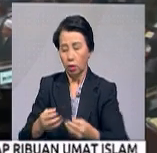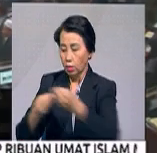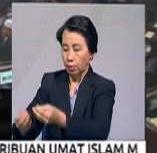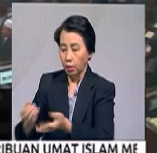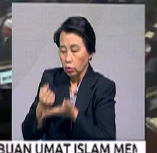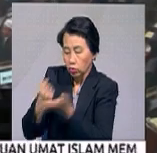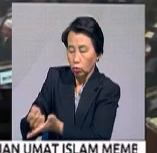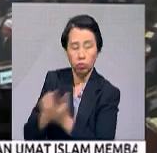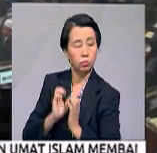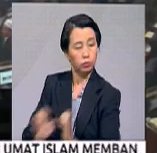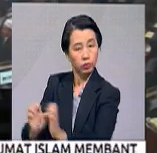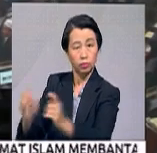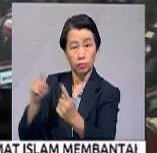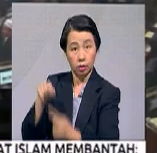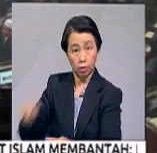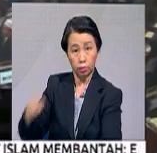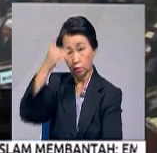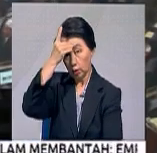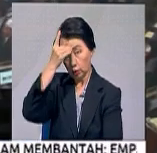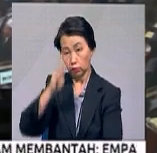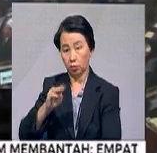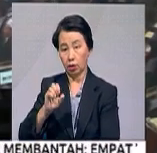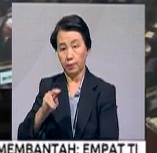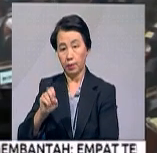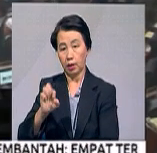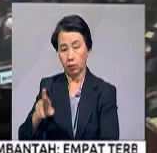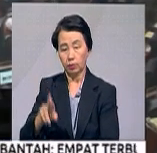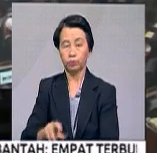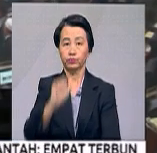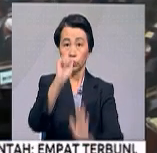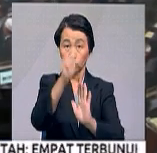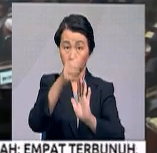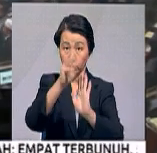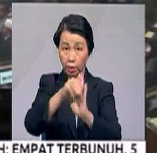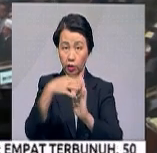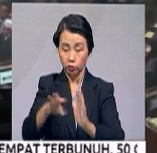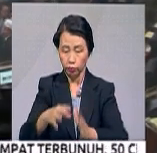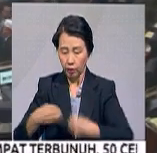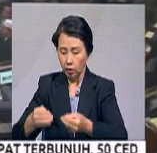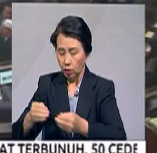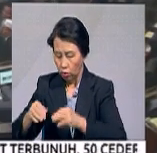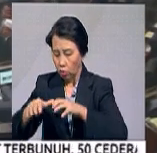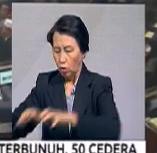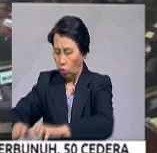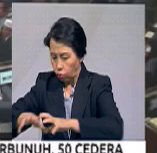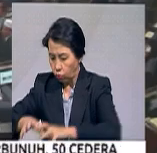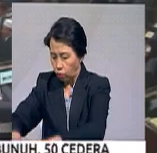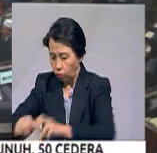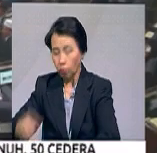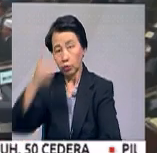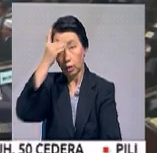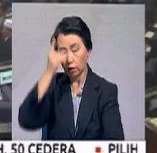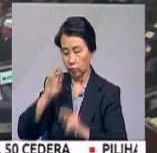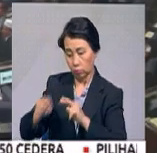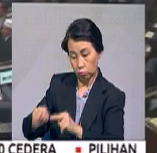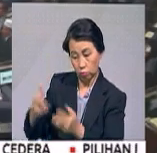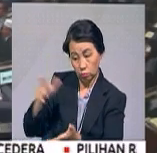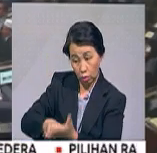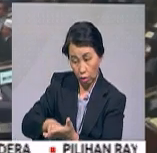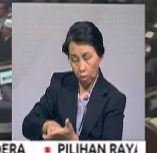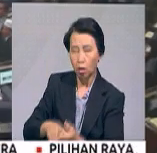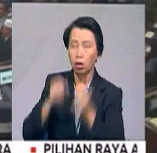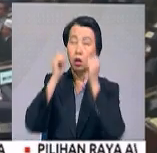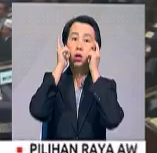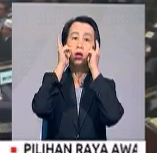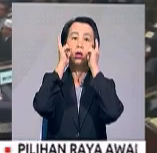memberikan pertolongan cemas kepada Datuk Mansor. Kira-kira 10 minit selepas diberikan rawatan awal, Datuk Mansor dilaporkan kembali